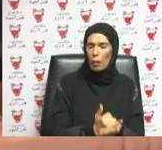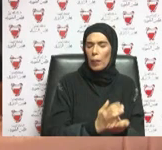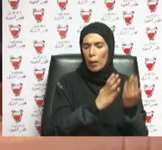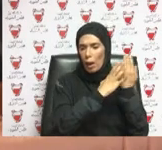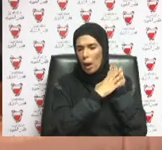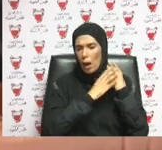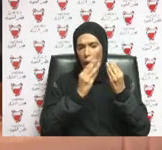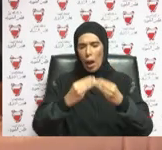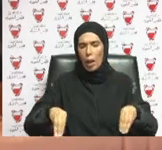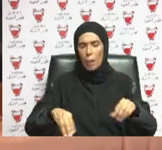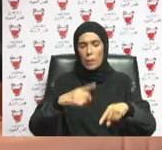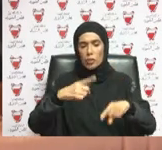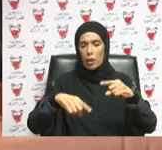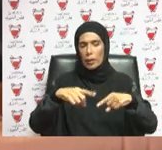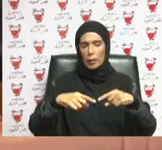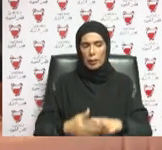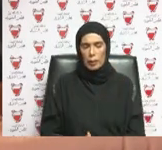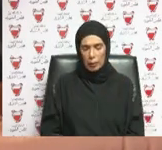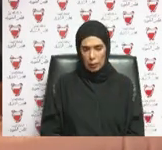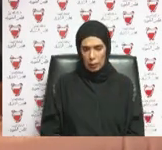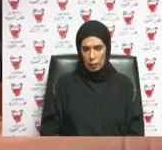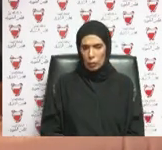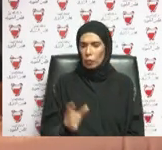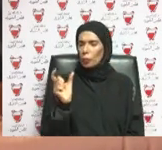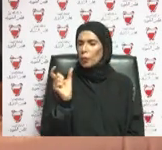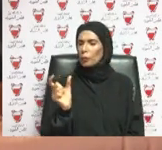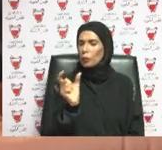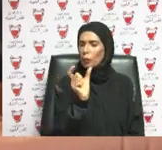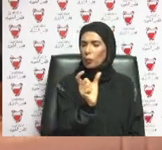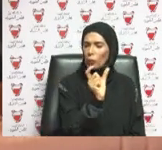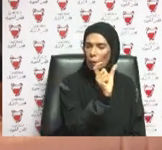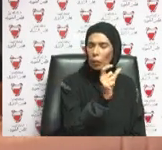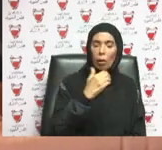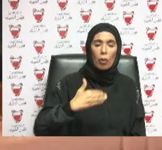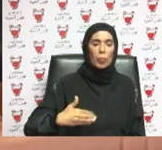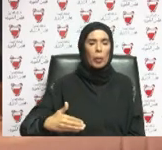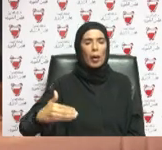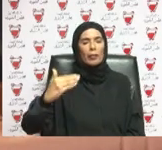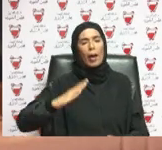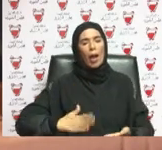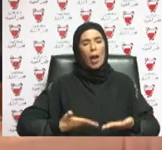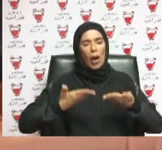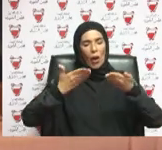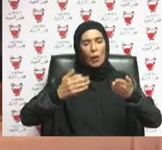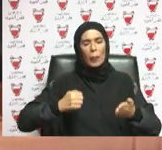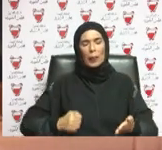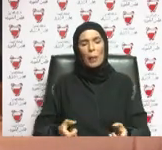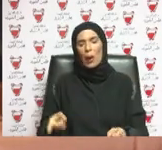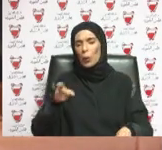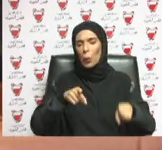مشكلة تصادفهم. كانت كلماته دائماً أنا في خدمة البحرين وأهلها.